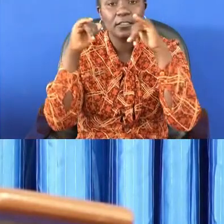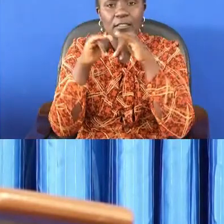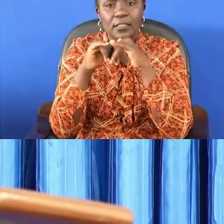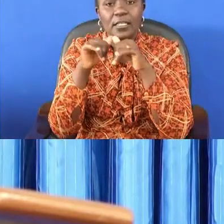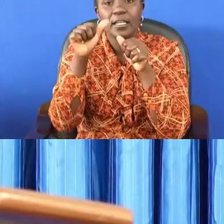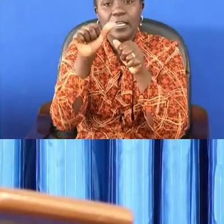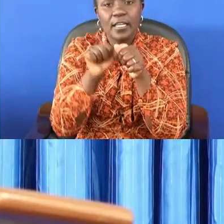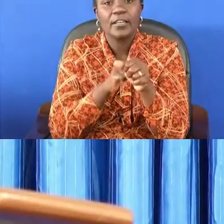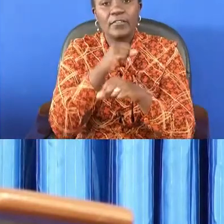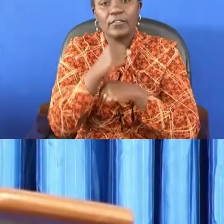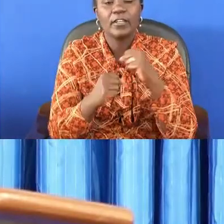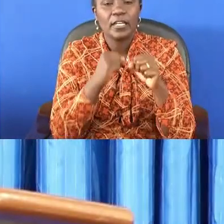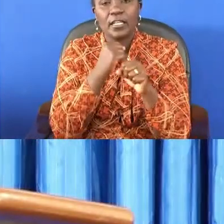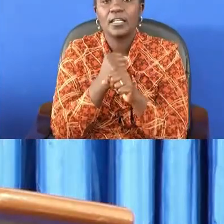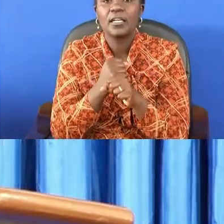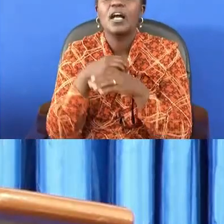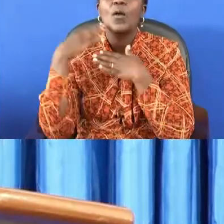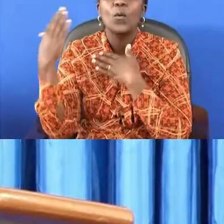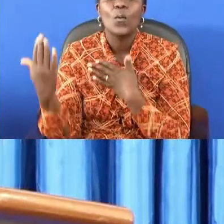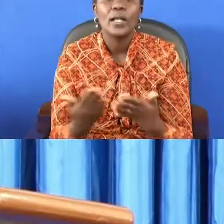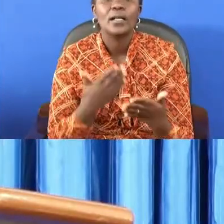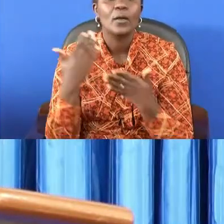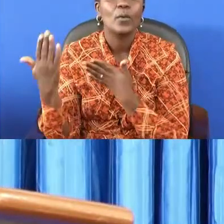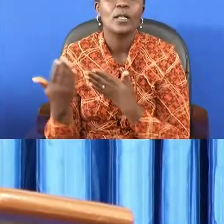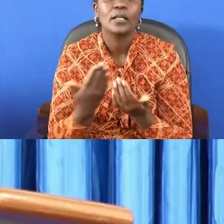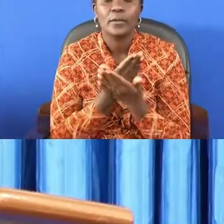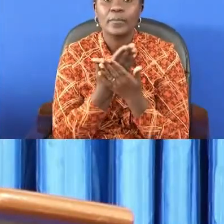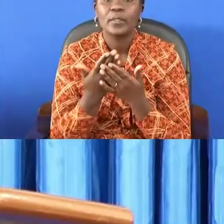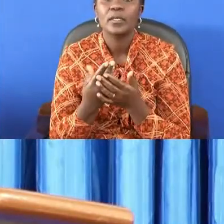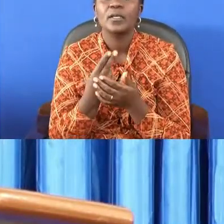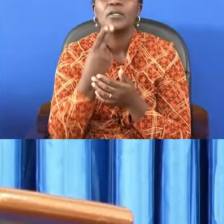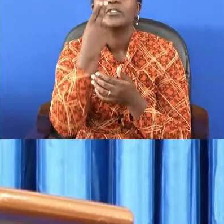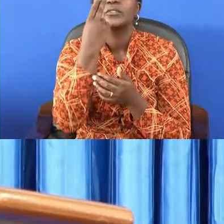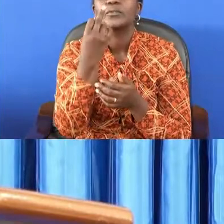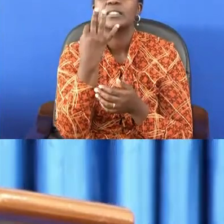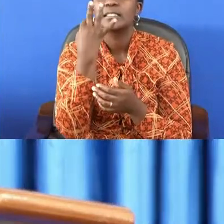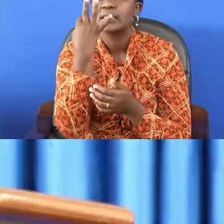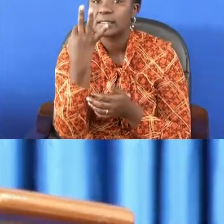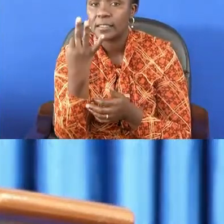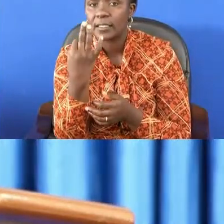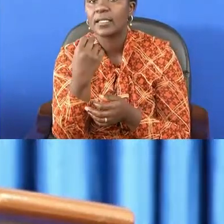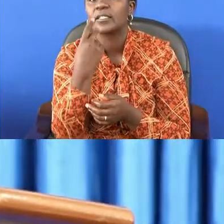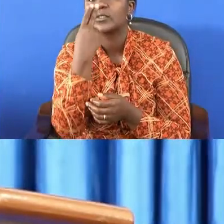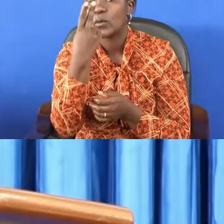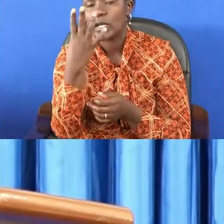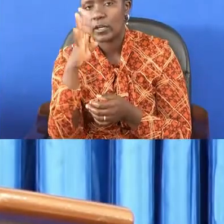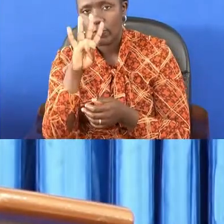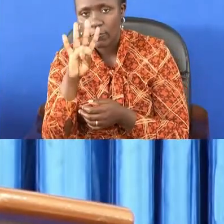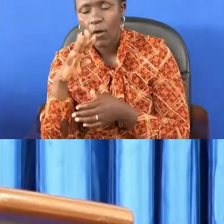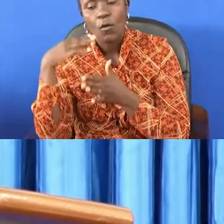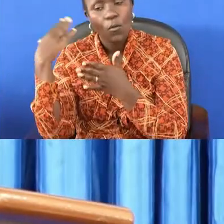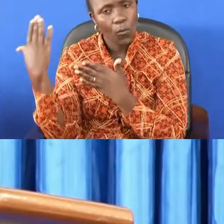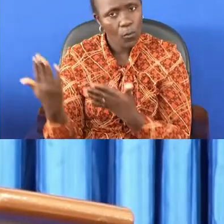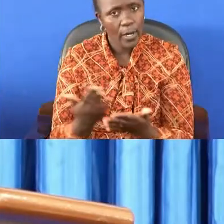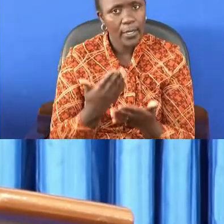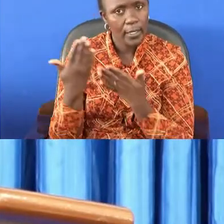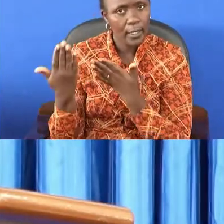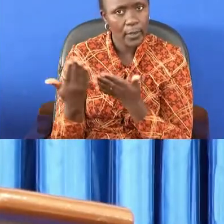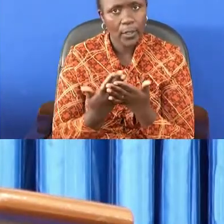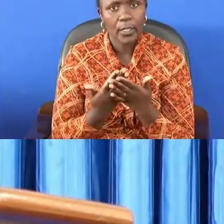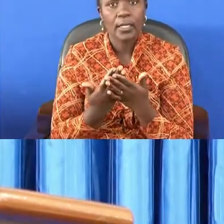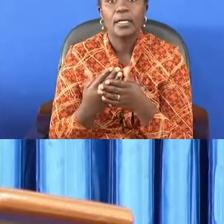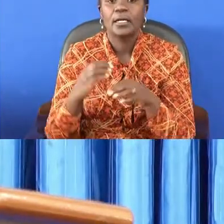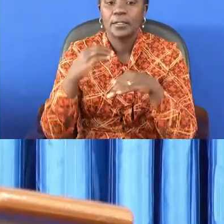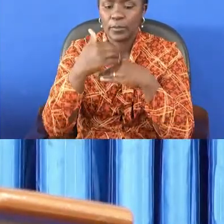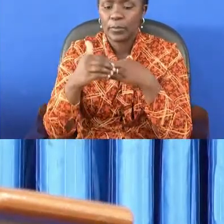kila mwaka. So ninawakaribisha nyote tarehe 23 na tarehe 24. Karibuni sana tuweze